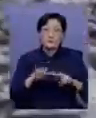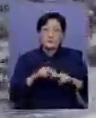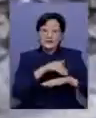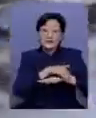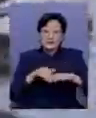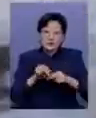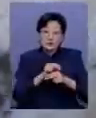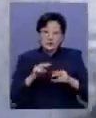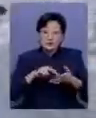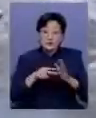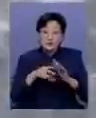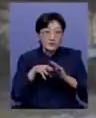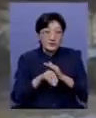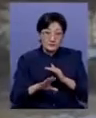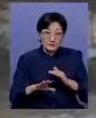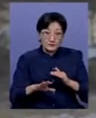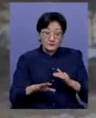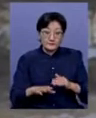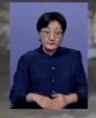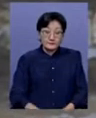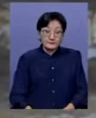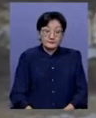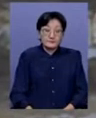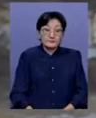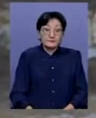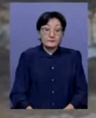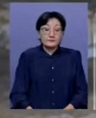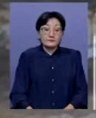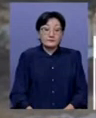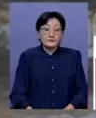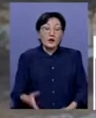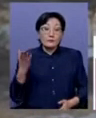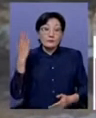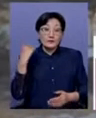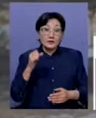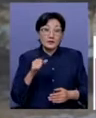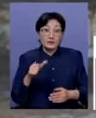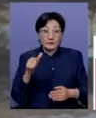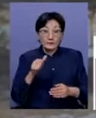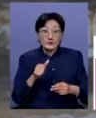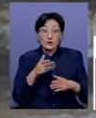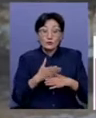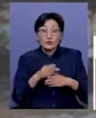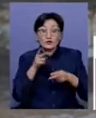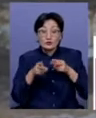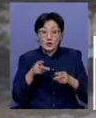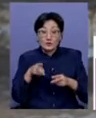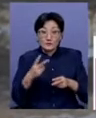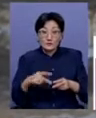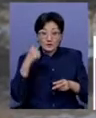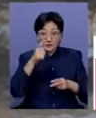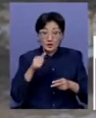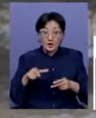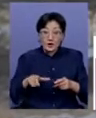көше жөндеу жоспарына енгізілмепті. В прошлом году, 2019 году, былтыр біз ай көмекке жүгіндік, олар бізді 2020 жылдың